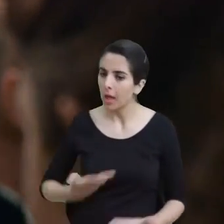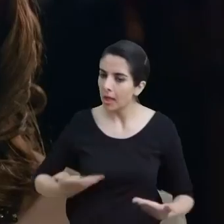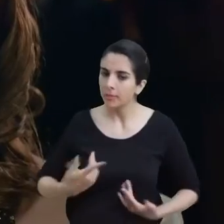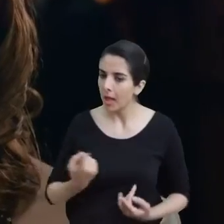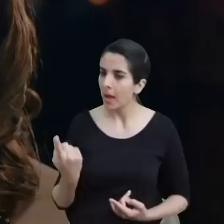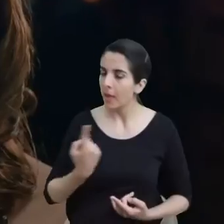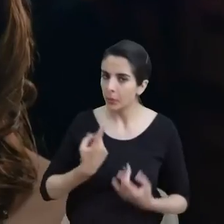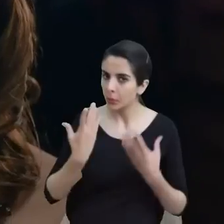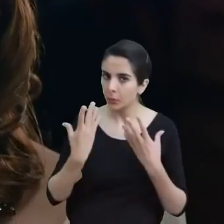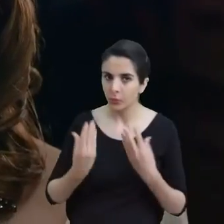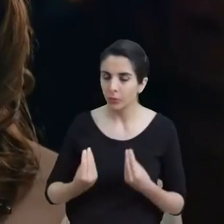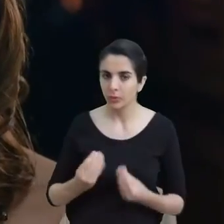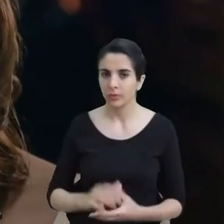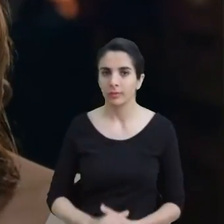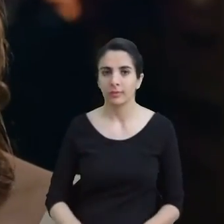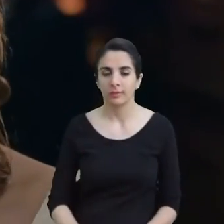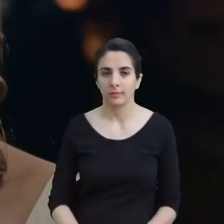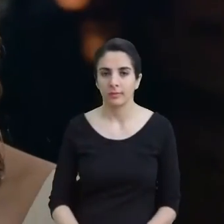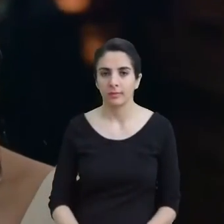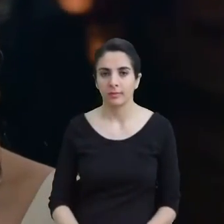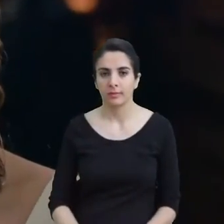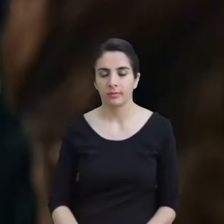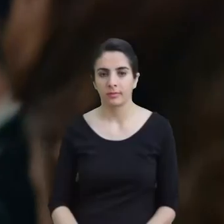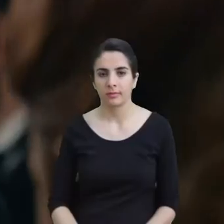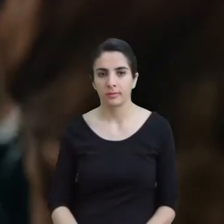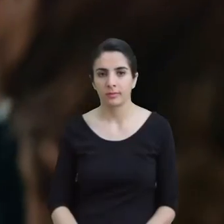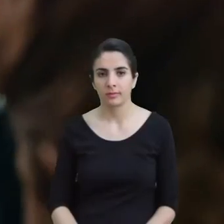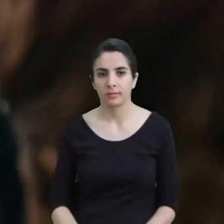Hizmetinizdeyim. Lara burukça kafa salladı.